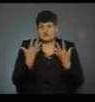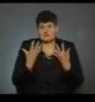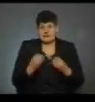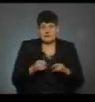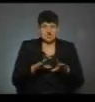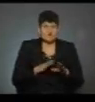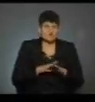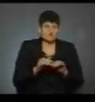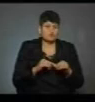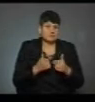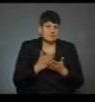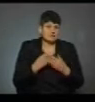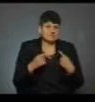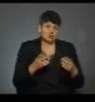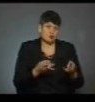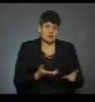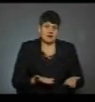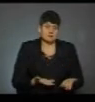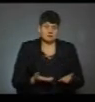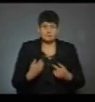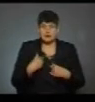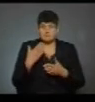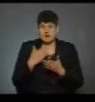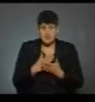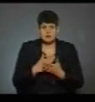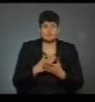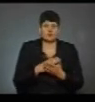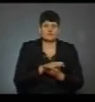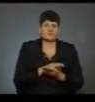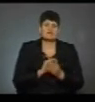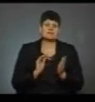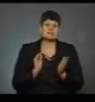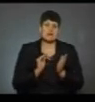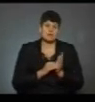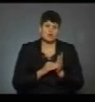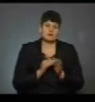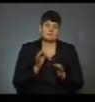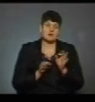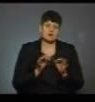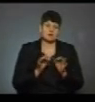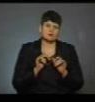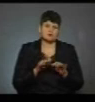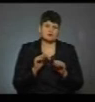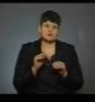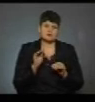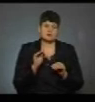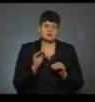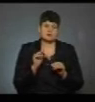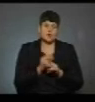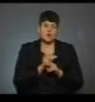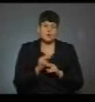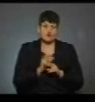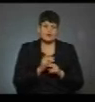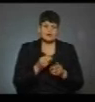рішення виконкому маємо зовсім з інших потреб. Тобто ми маємо встановлений природній спосіб – це коригування тарифів, і ми швидко це